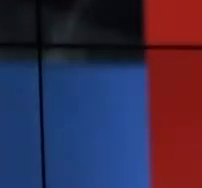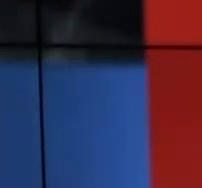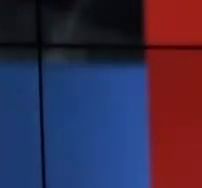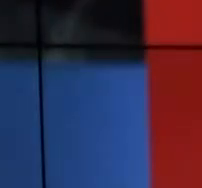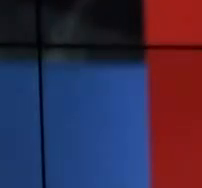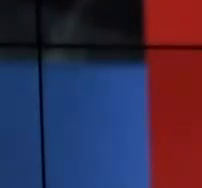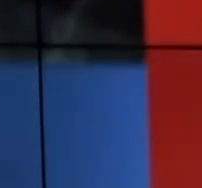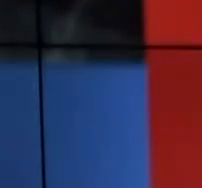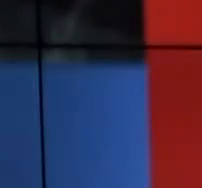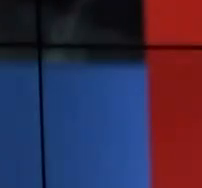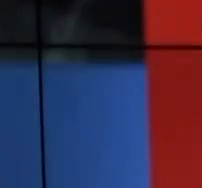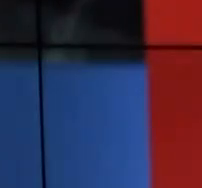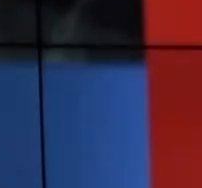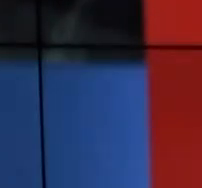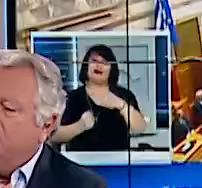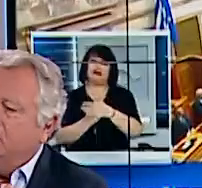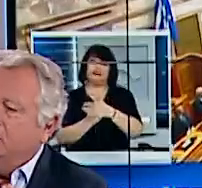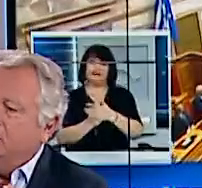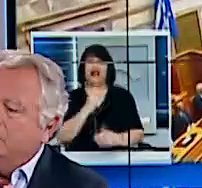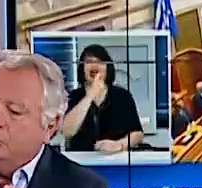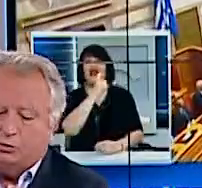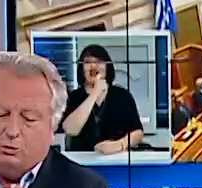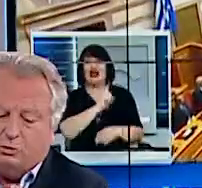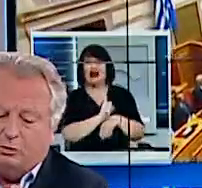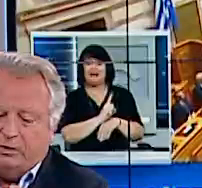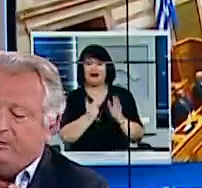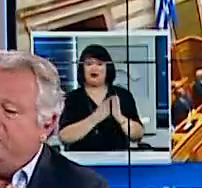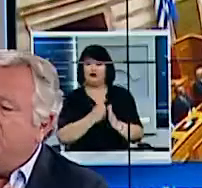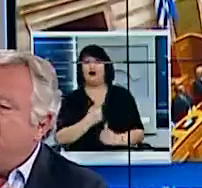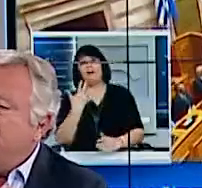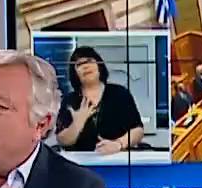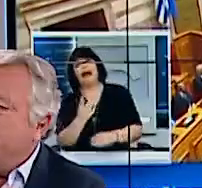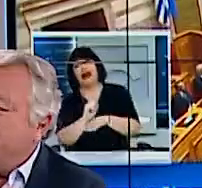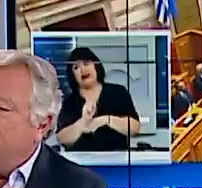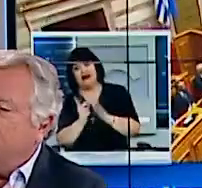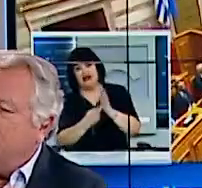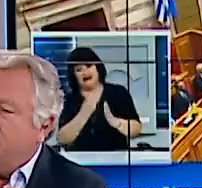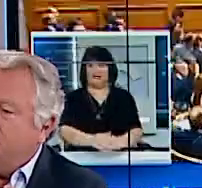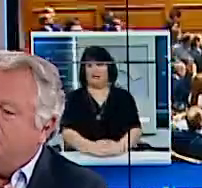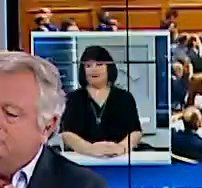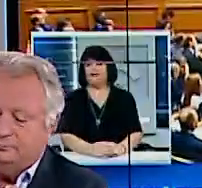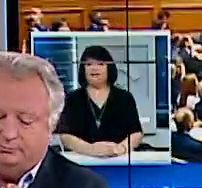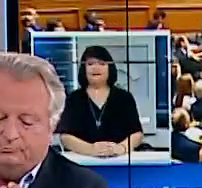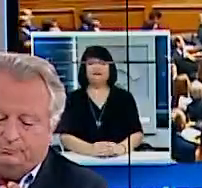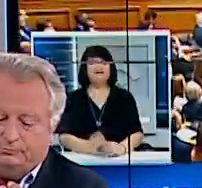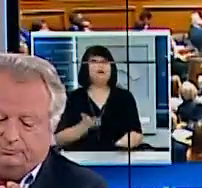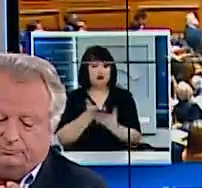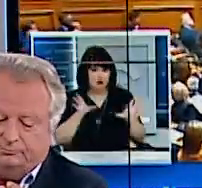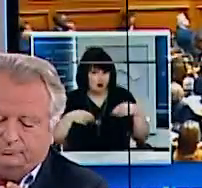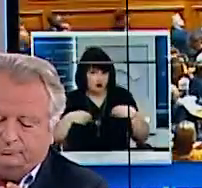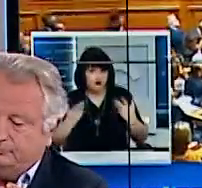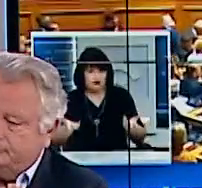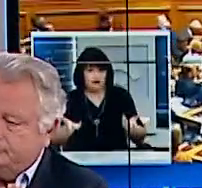Ναι, θέλω να εμείς πω, την καταστρέψαμε την Ελλάδα, τώρα μην είμαστε. Κυρία Γενιά, το επιχείρημα ότι... Πήρατε εσείς κατεστραμμένη Ελλάδα